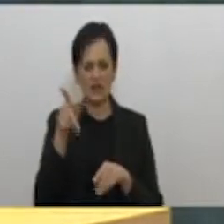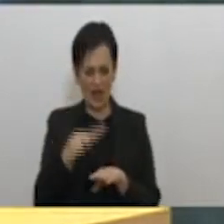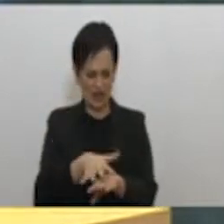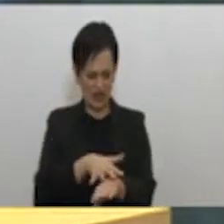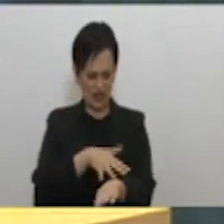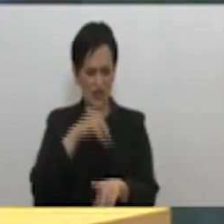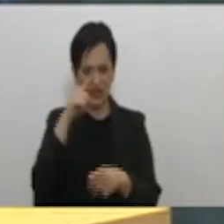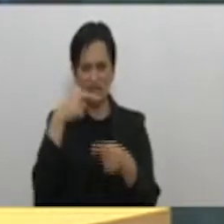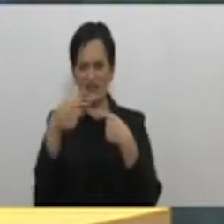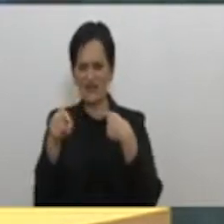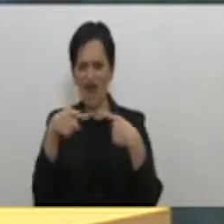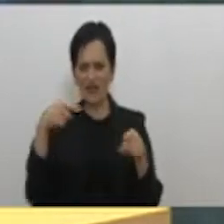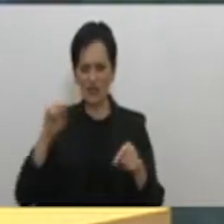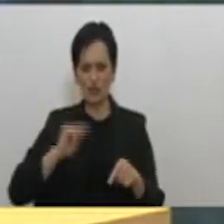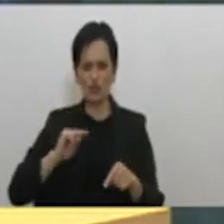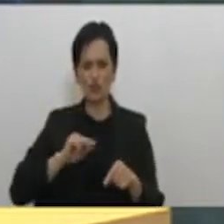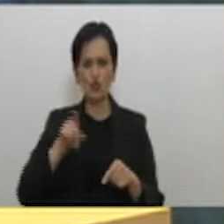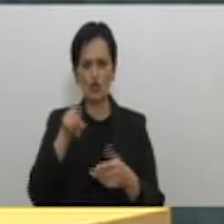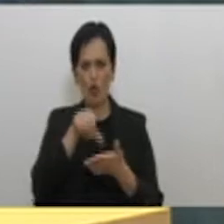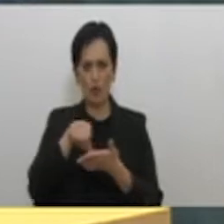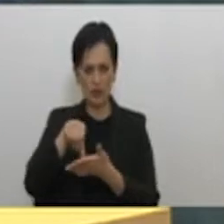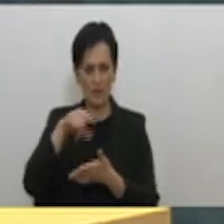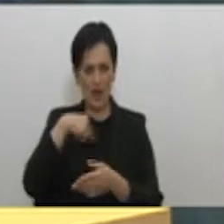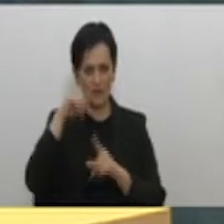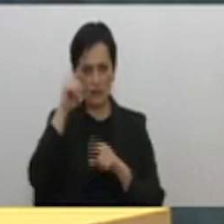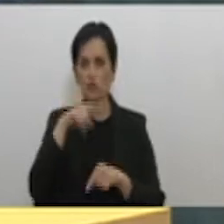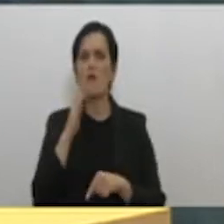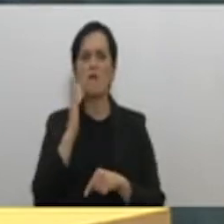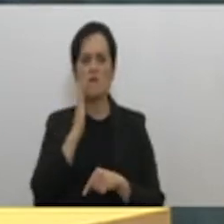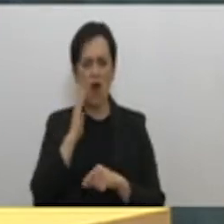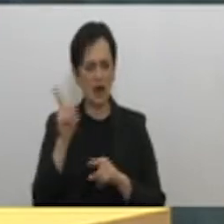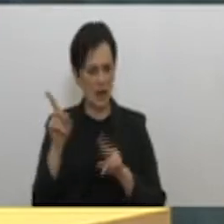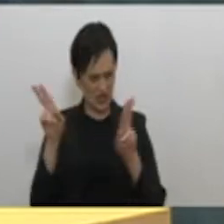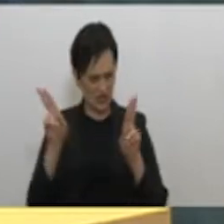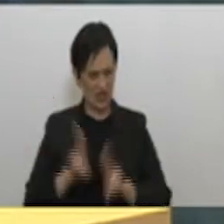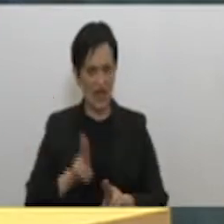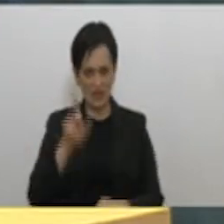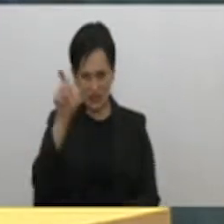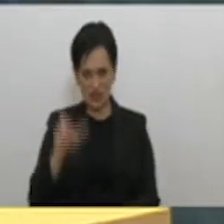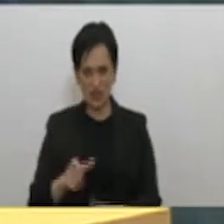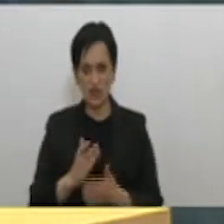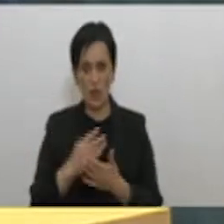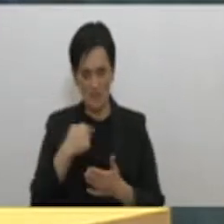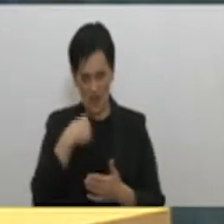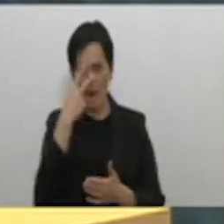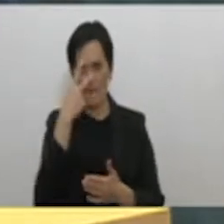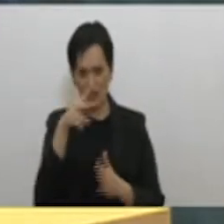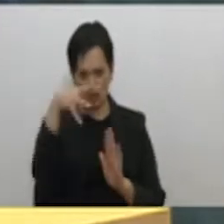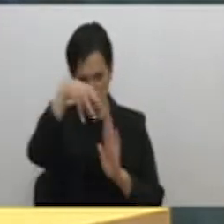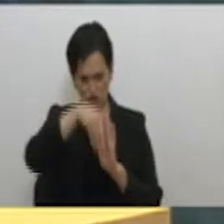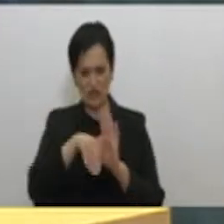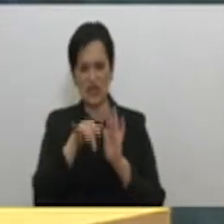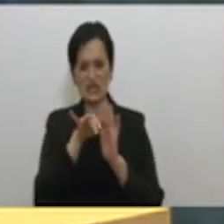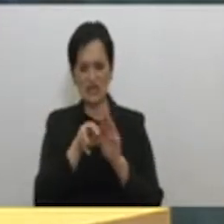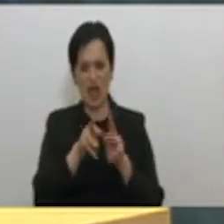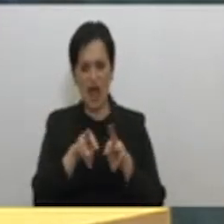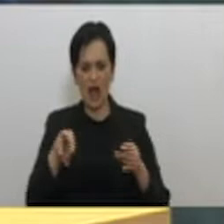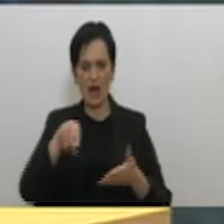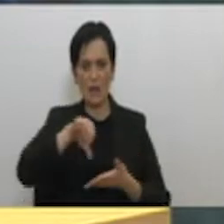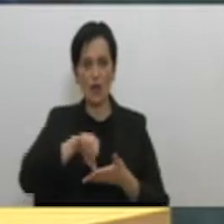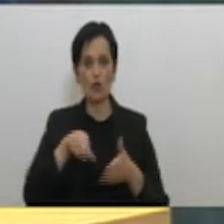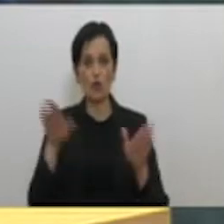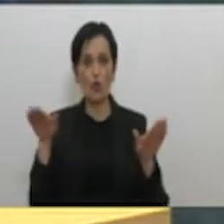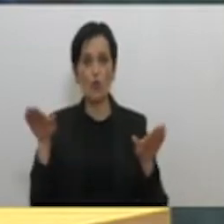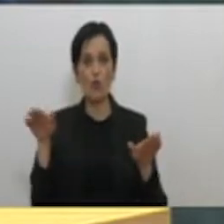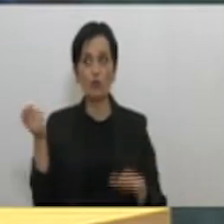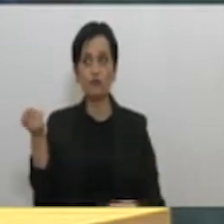სხვადასხვა სამუშაოებზე რომ მუშაობდა, იქიდან ვიცნობ. მართლა წესიერი კაცია, თორე მე აქ მინახია შინაგან საქმეთა მინისტრი გამოდიოდა, ბუზის გაფრენა